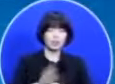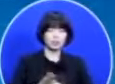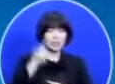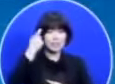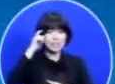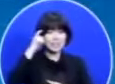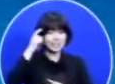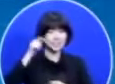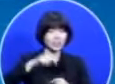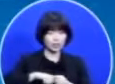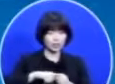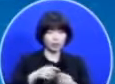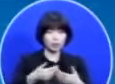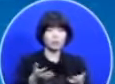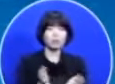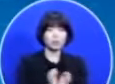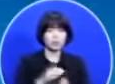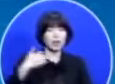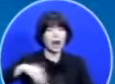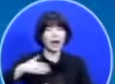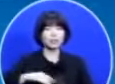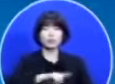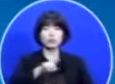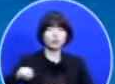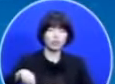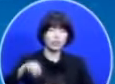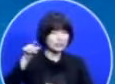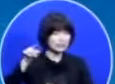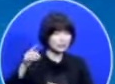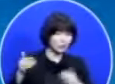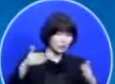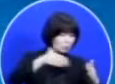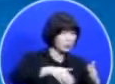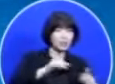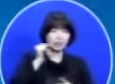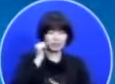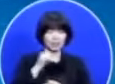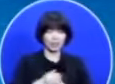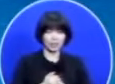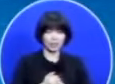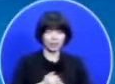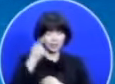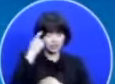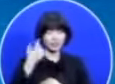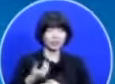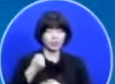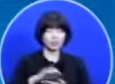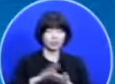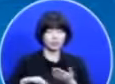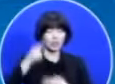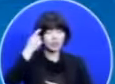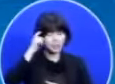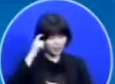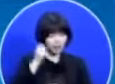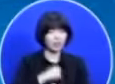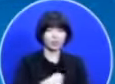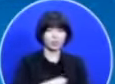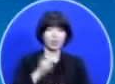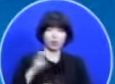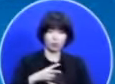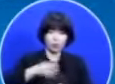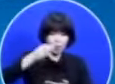면에 있어서는 아직도 우리가 그들에게 많이 못 미친다 하는 생각이 들었습니다 생각하는거 나 또는